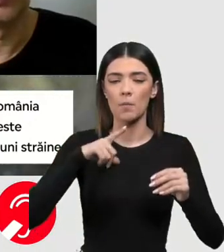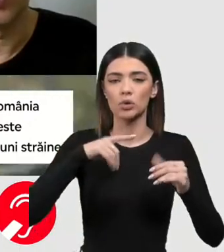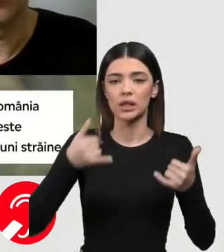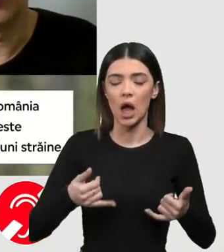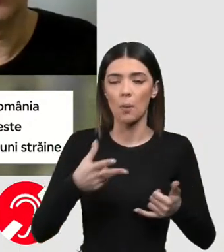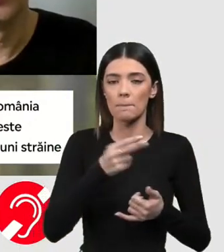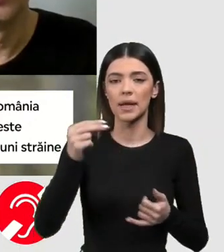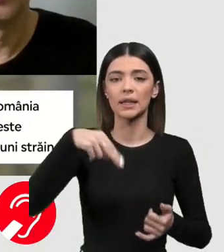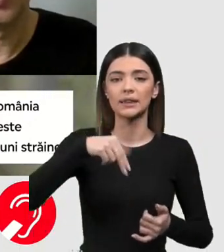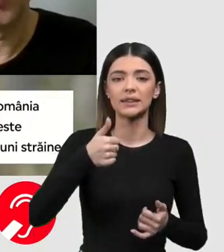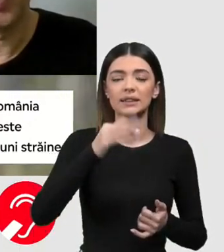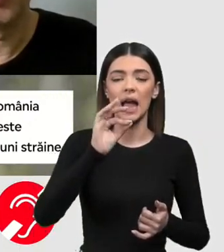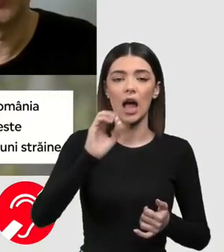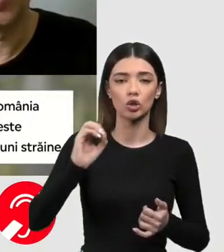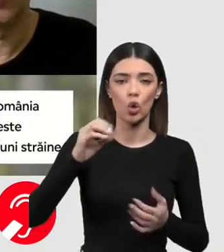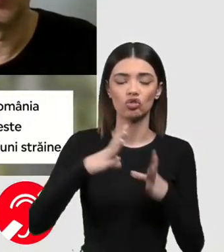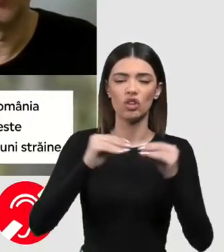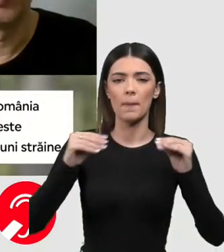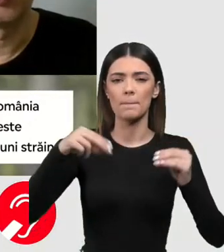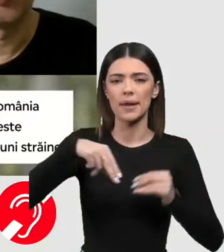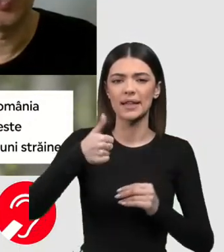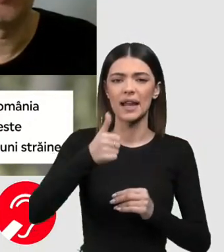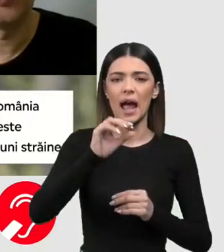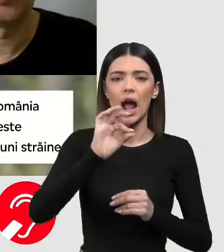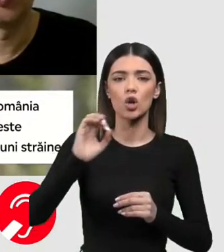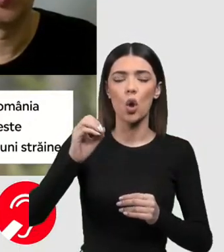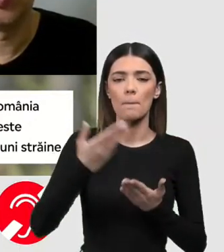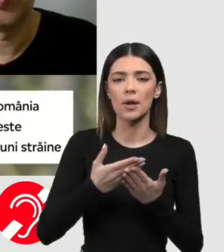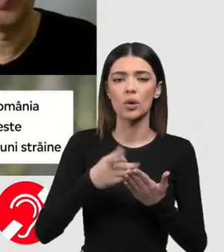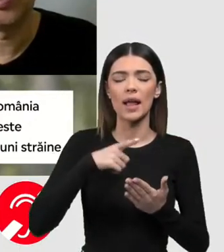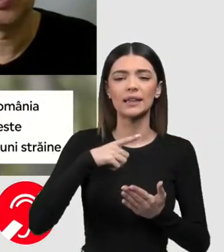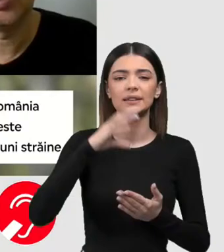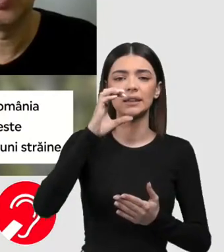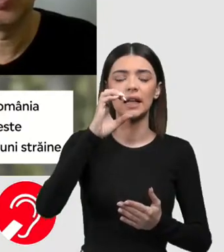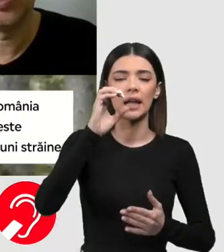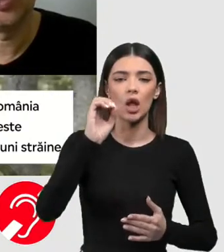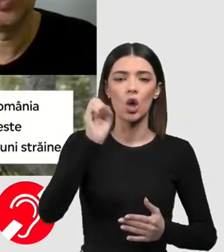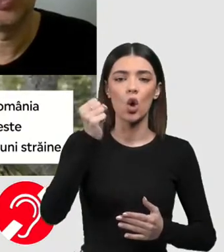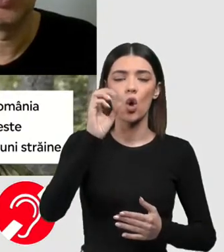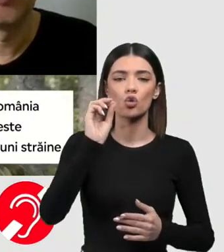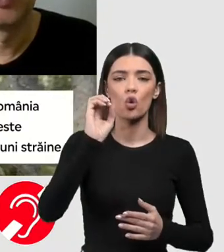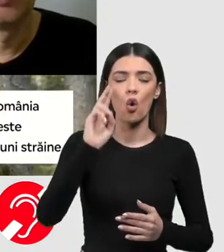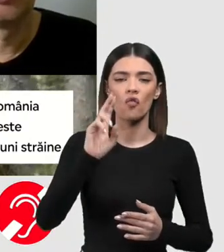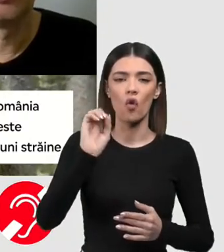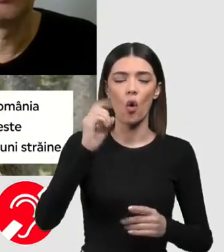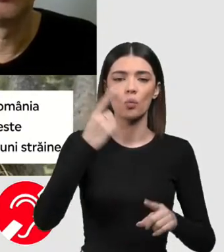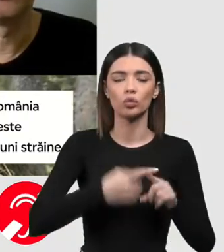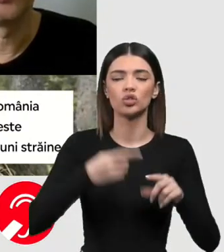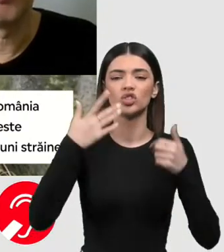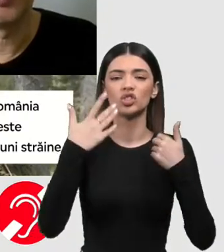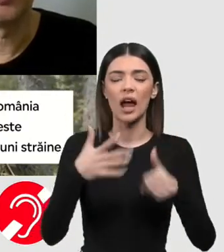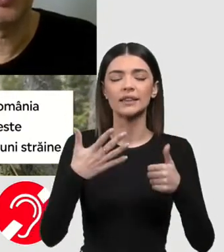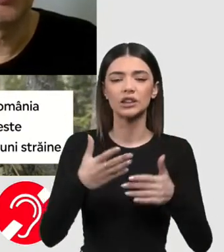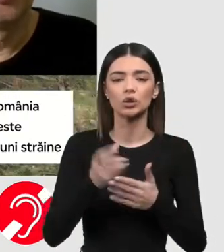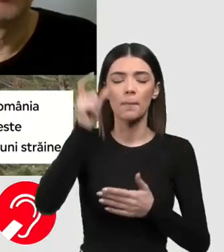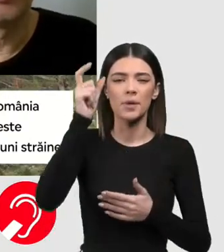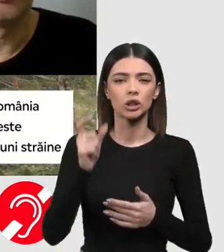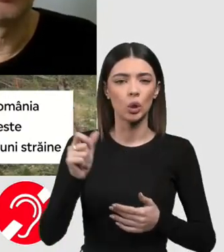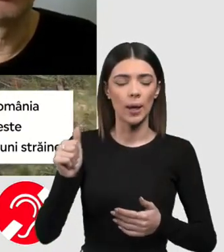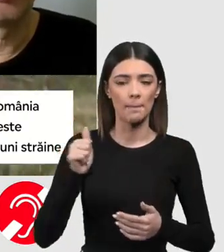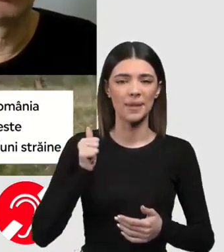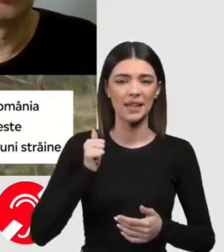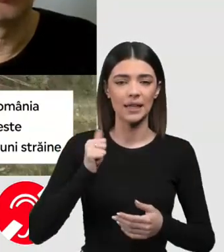misiuni NATO, cea mai mare misiune NATO pentru România fiind Kosovo, cu peste 600 de militari.